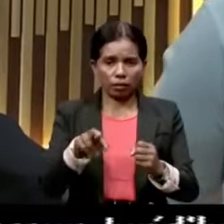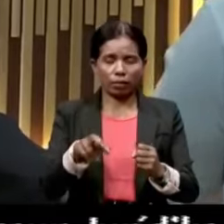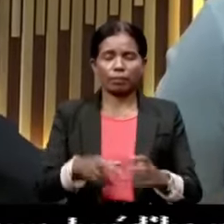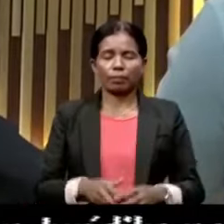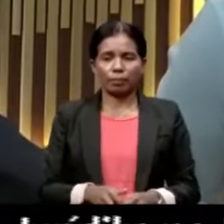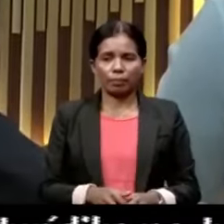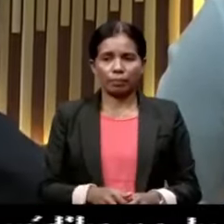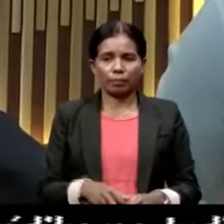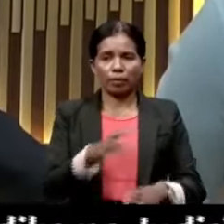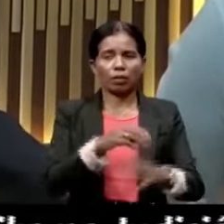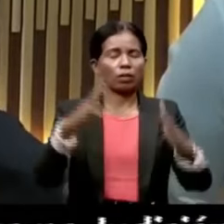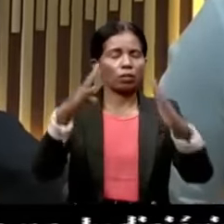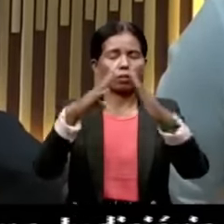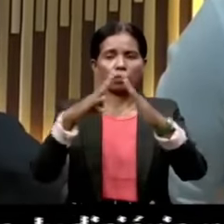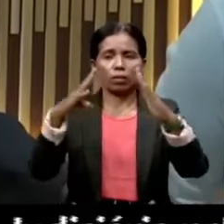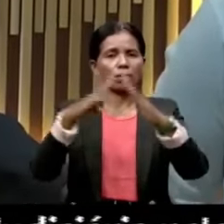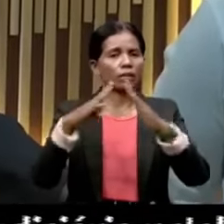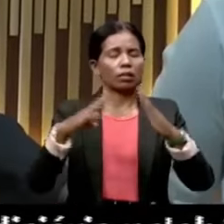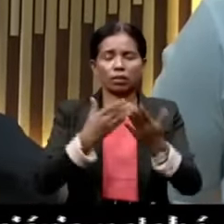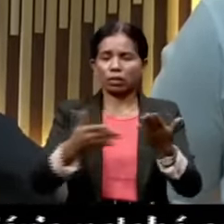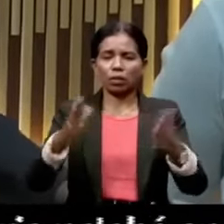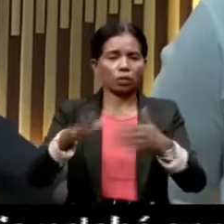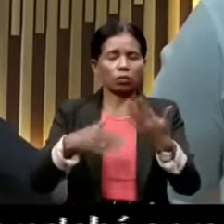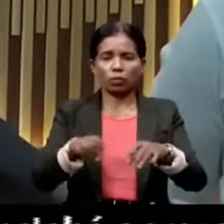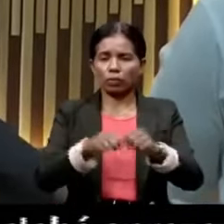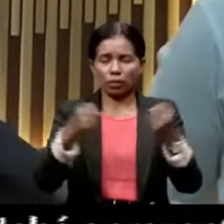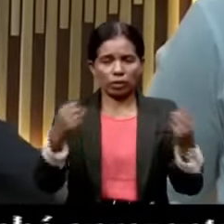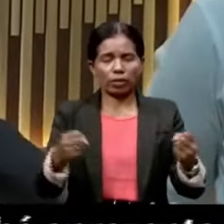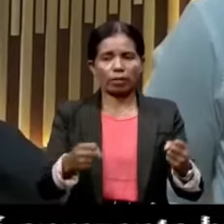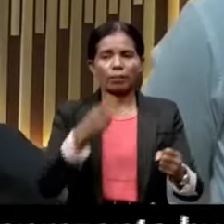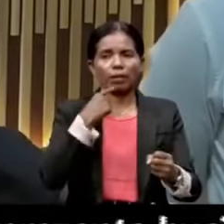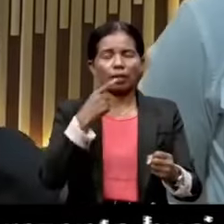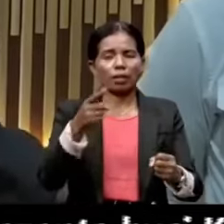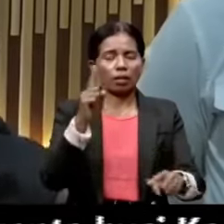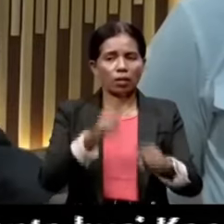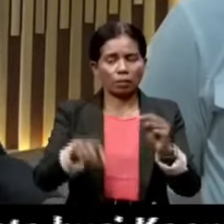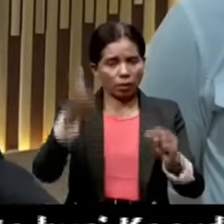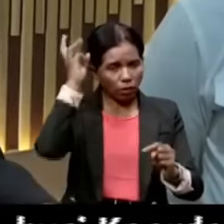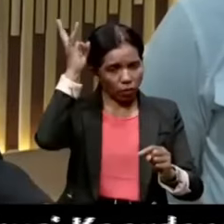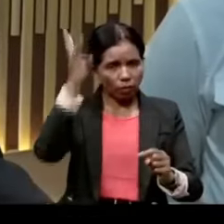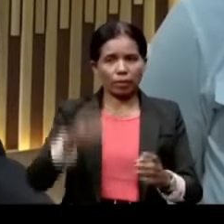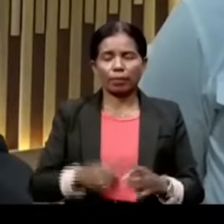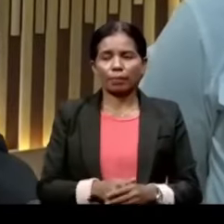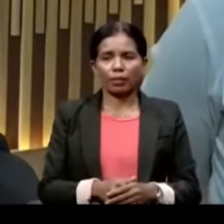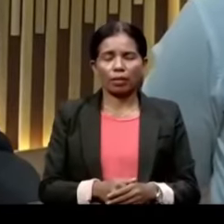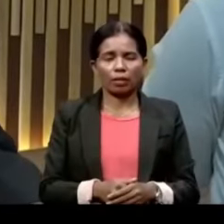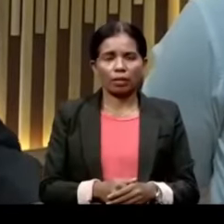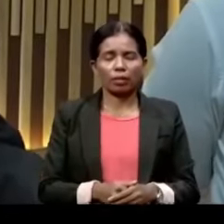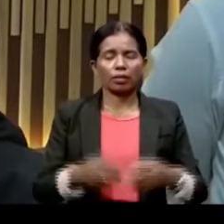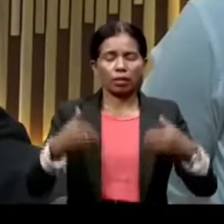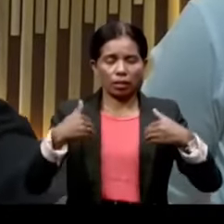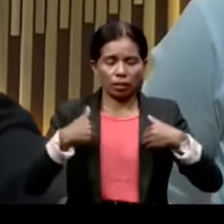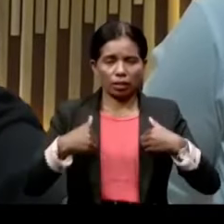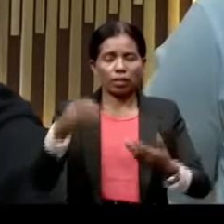Ukraina, Uma, buat tu you indeed, ni berhala san, tapi kan dia lali ke perkuba, saya rekonstruksi